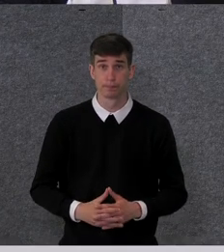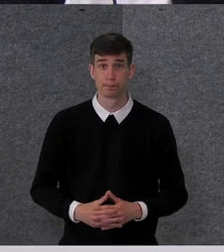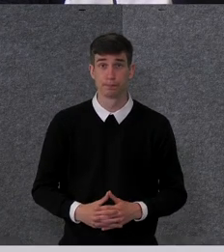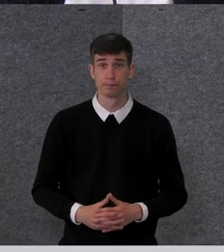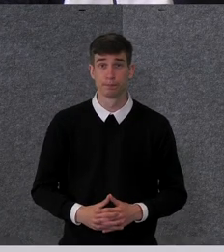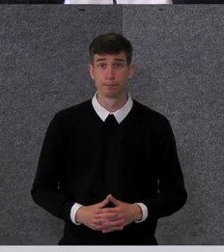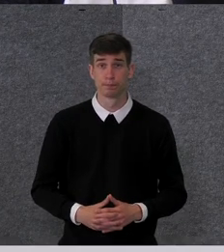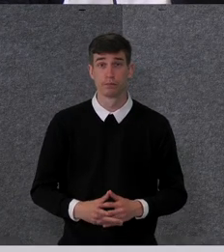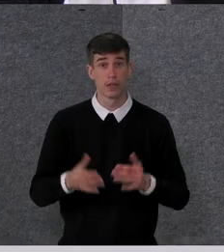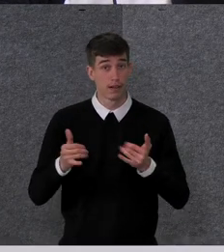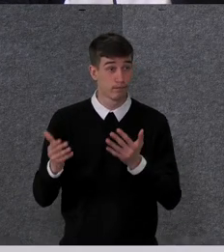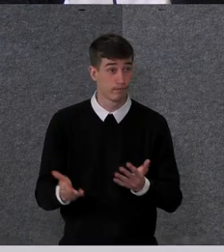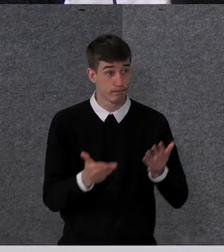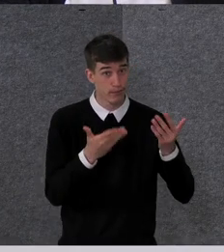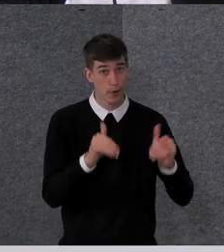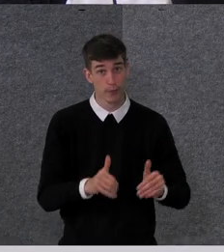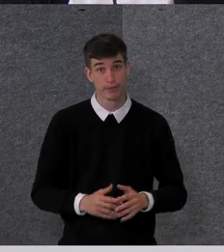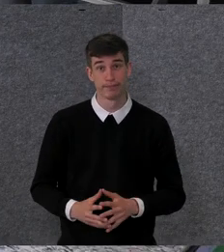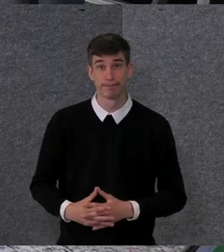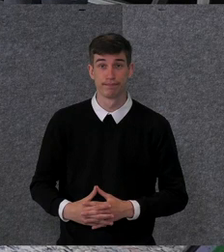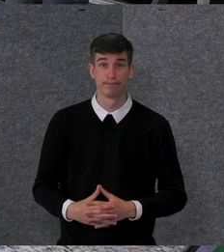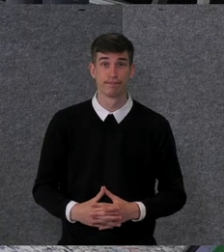Genau, jetzt kann es auch schon auch unsererseits losgehen.